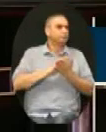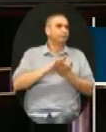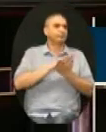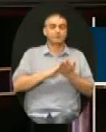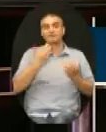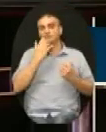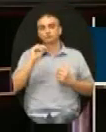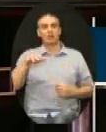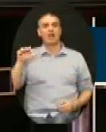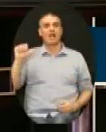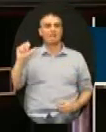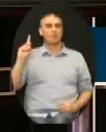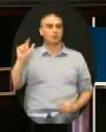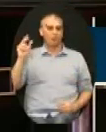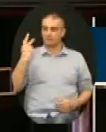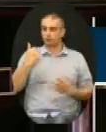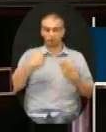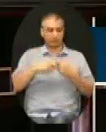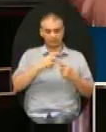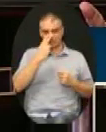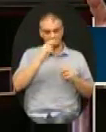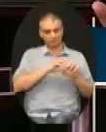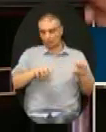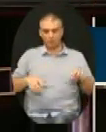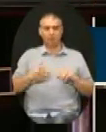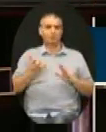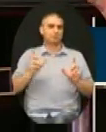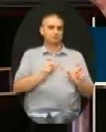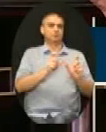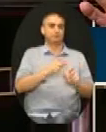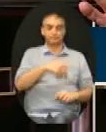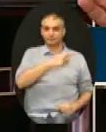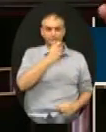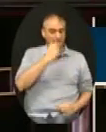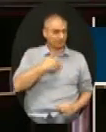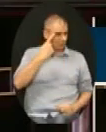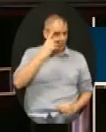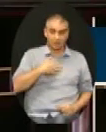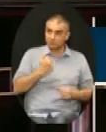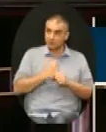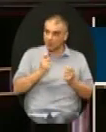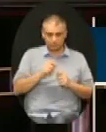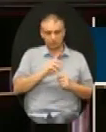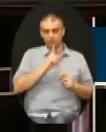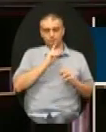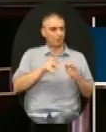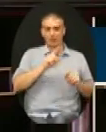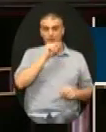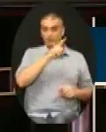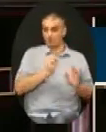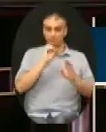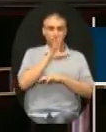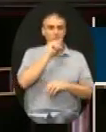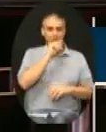והיה את הסיפור ההוא של אבי דואן ועוד שישה ח"כים שמיסו ופוצצו את זה לפני הזמן. דרעי יודע כשאתה רוצה לסגור משהו, אתה סוגר את זה בשקט, לא בטוויטר. עצם זה שהוא